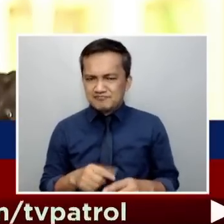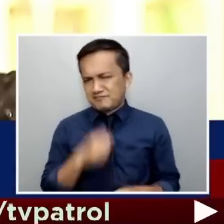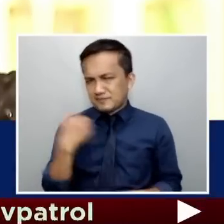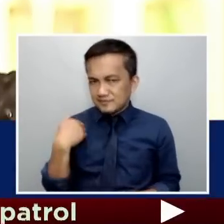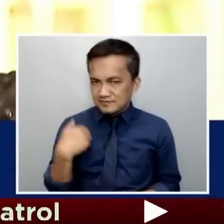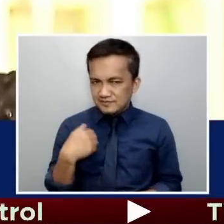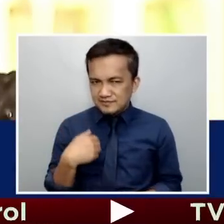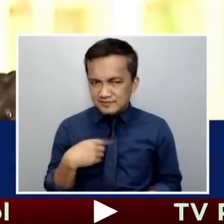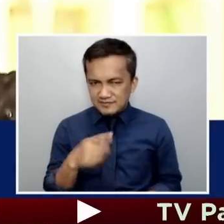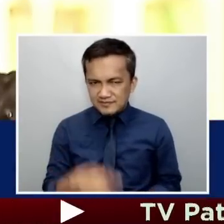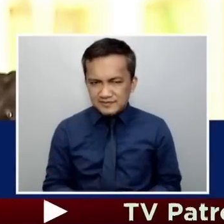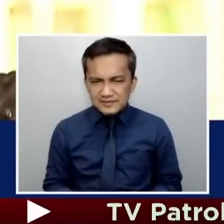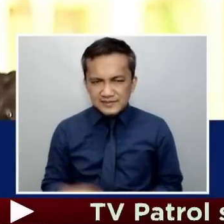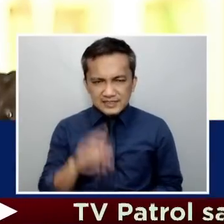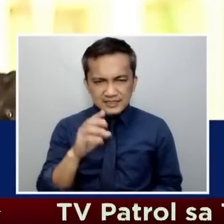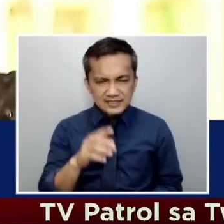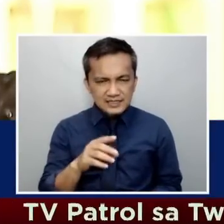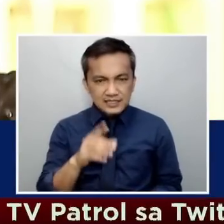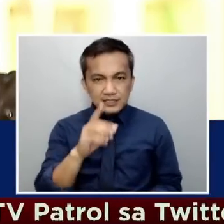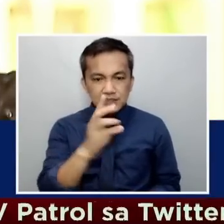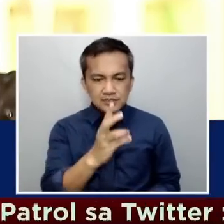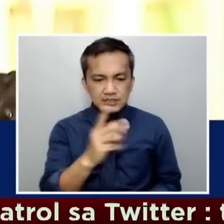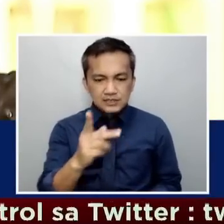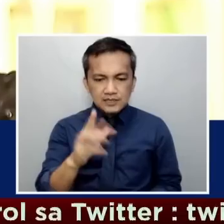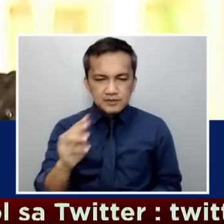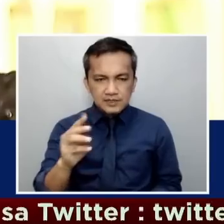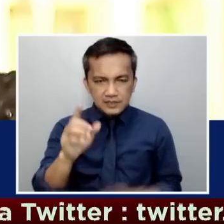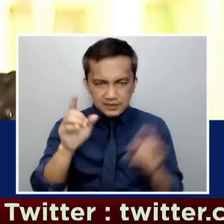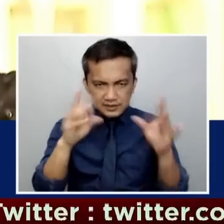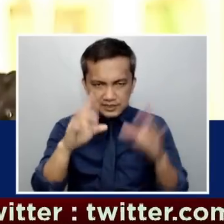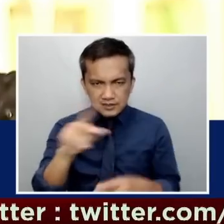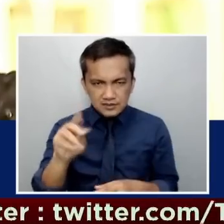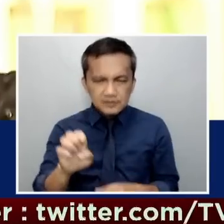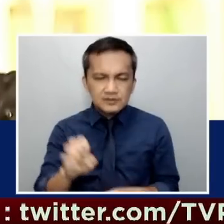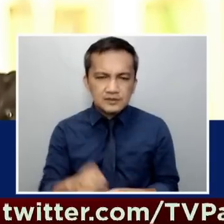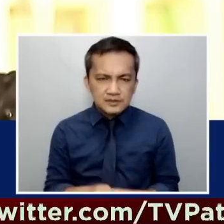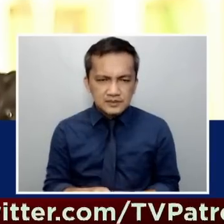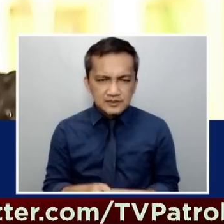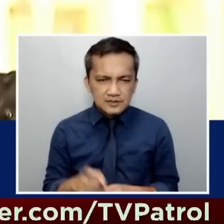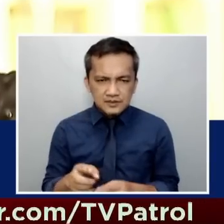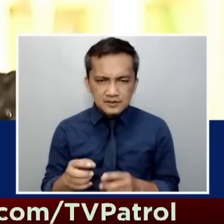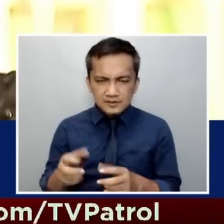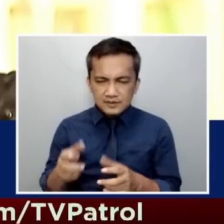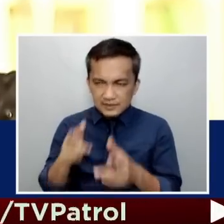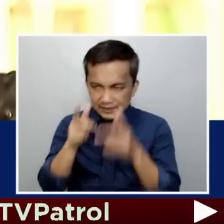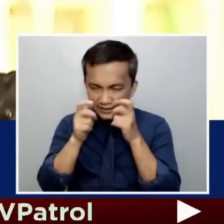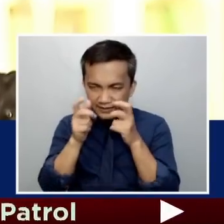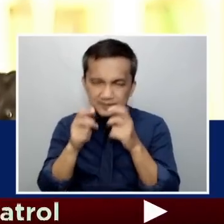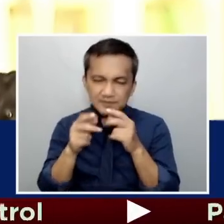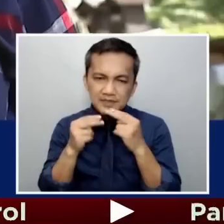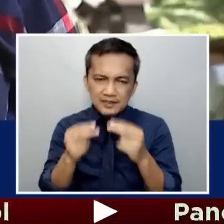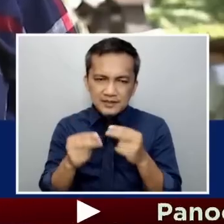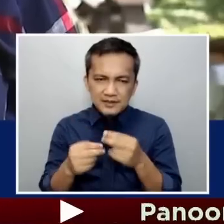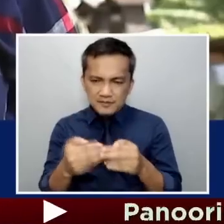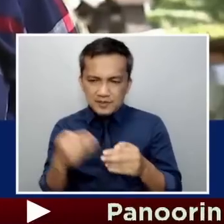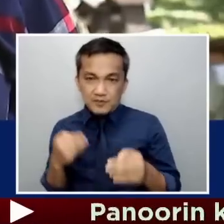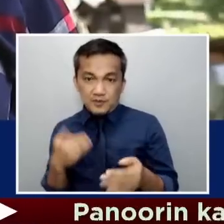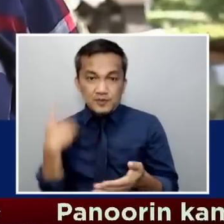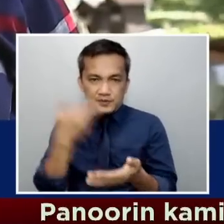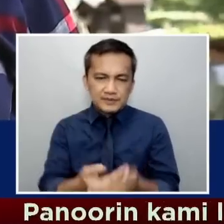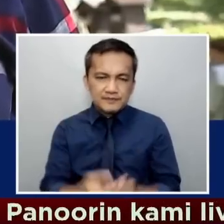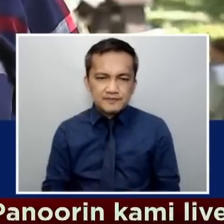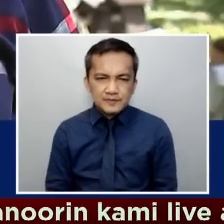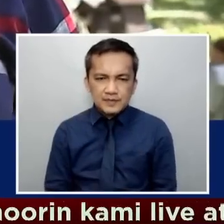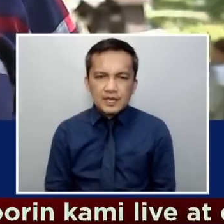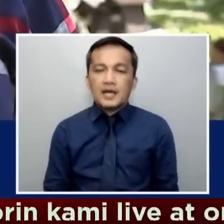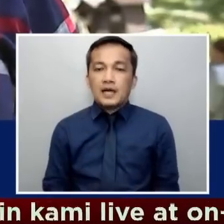6 kilometers, danger zone pa lang naman yung saan. Nakinig naman kami sa balita bago kami pumunta dito. Safe na safe po